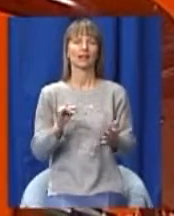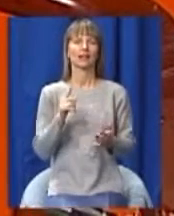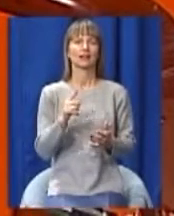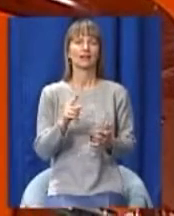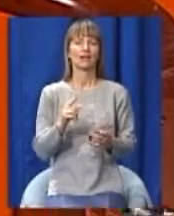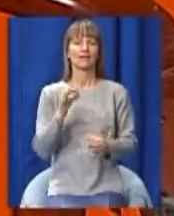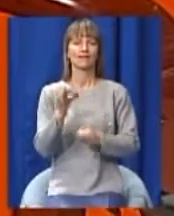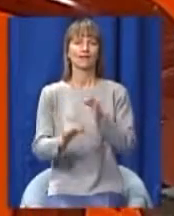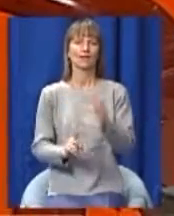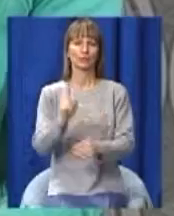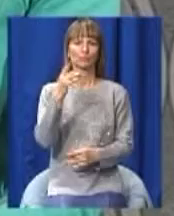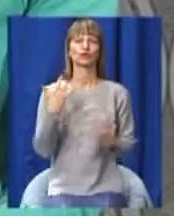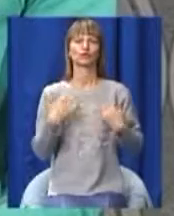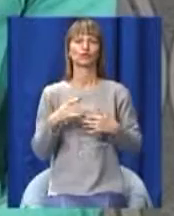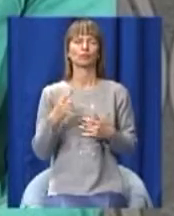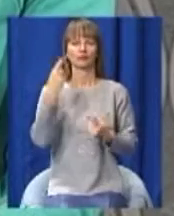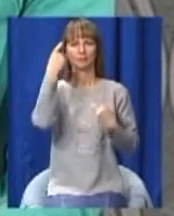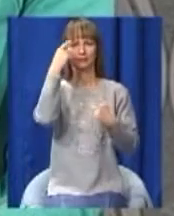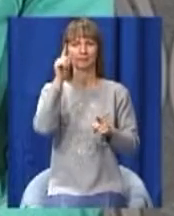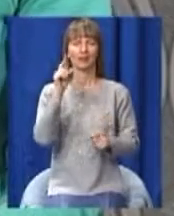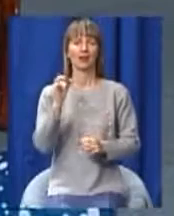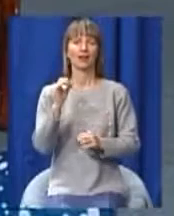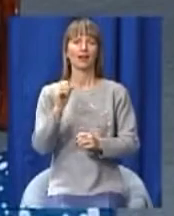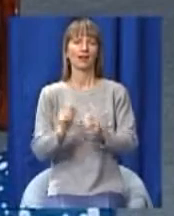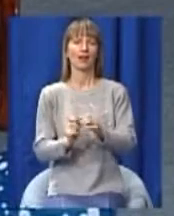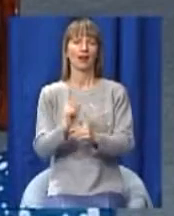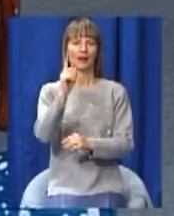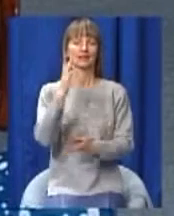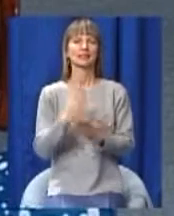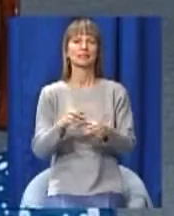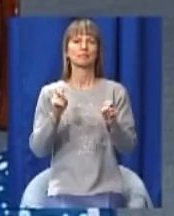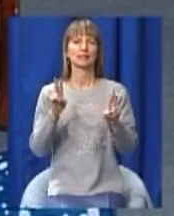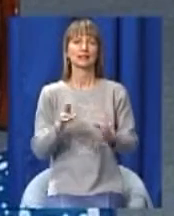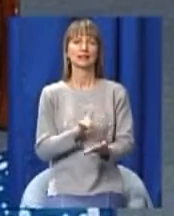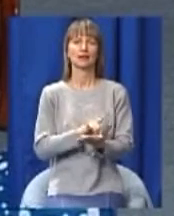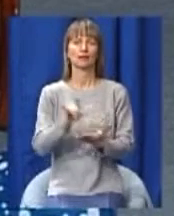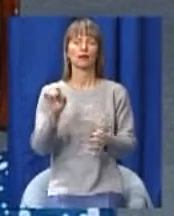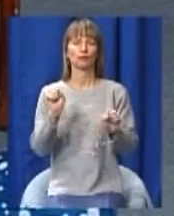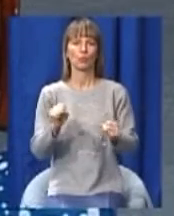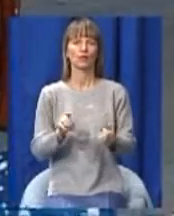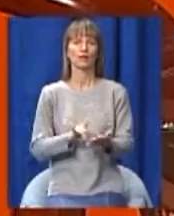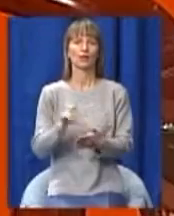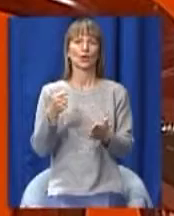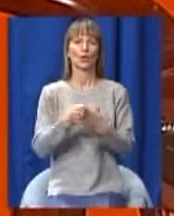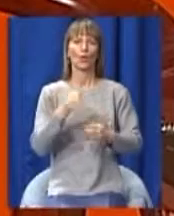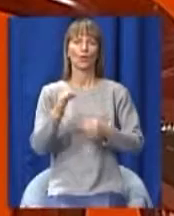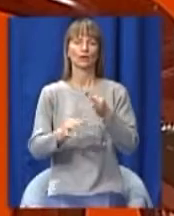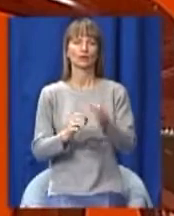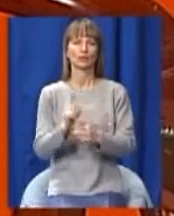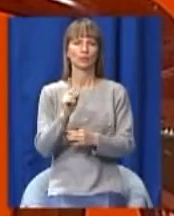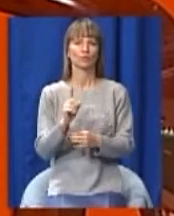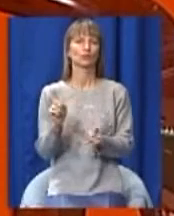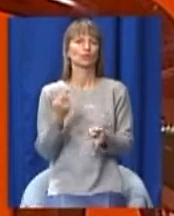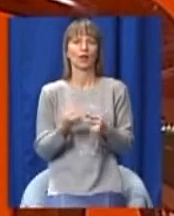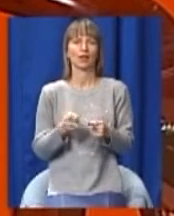літають в космос. А навіщо їх взагалі придумали ракети? Є ж спеціальні літачки, якими можна злітати там до космосу. Взагалі, що